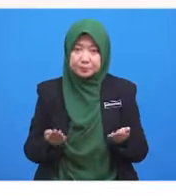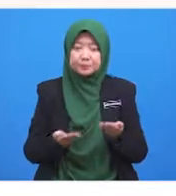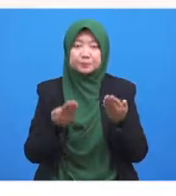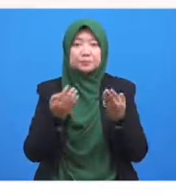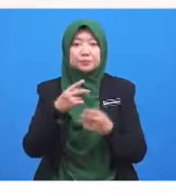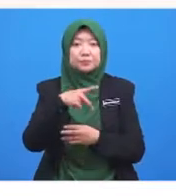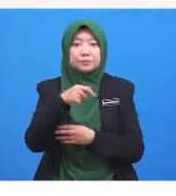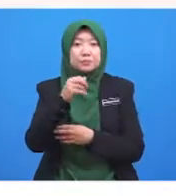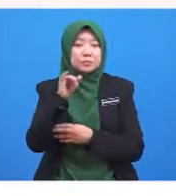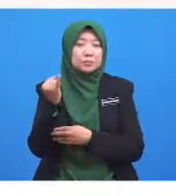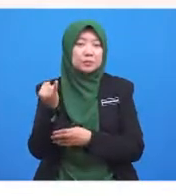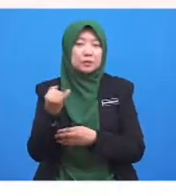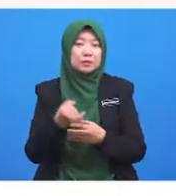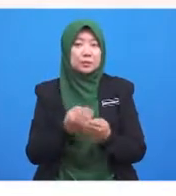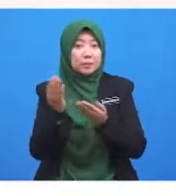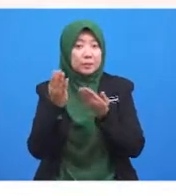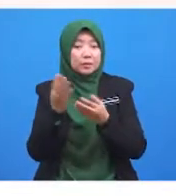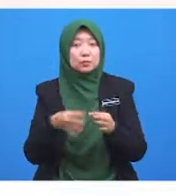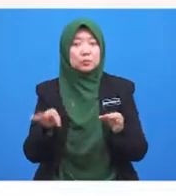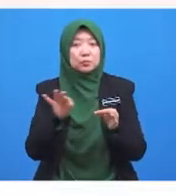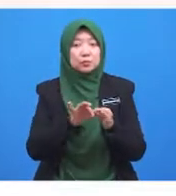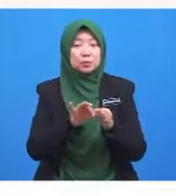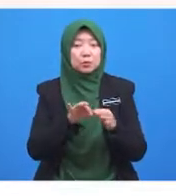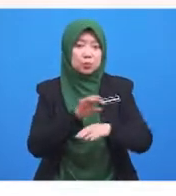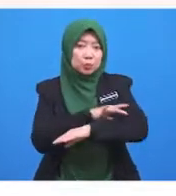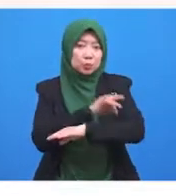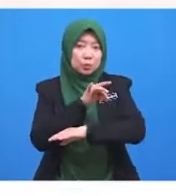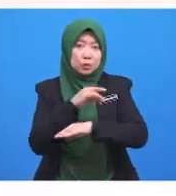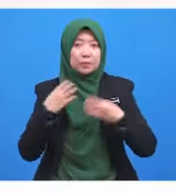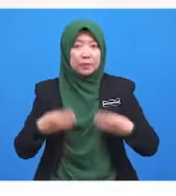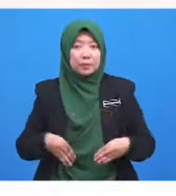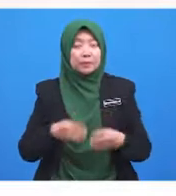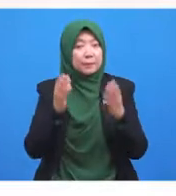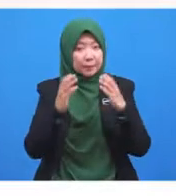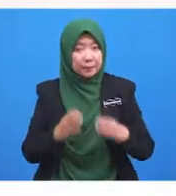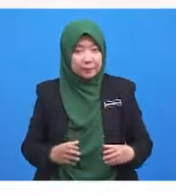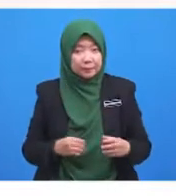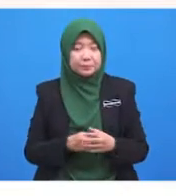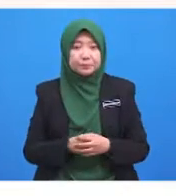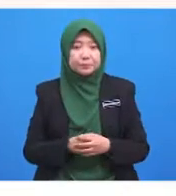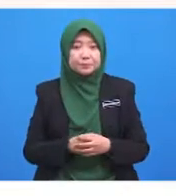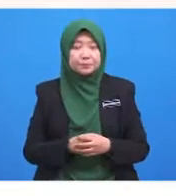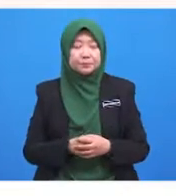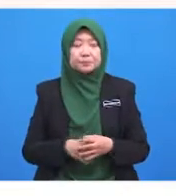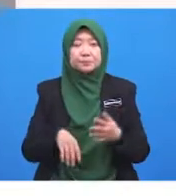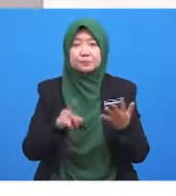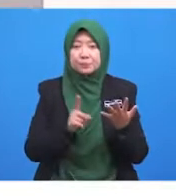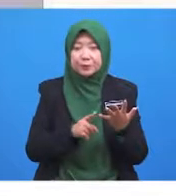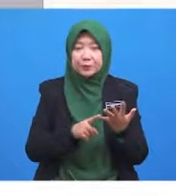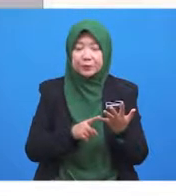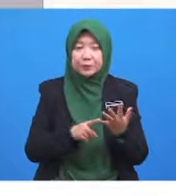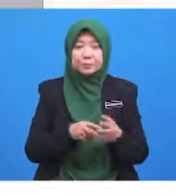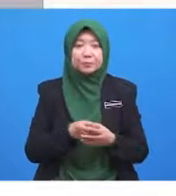perkhidmatan dan produk yang sesuai dengan jenis kulit badan pelanggan. 5. Menyatakan